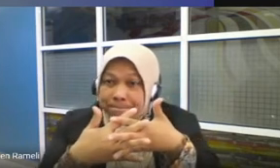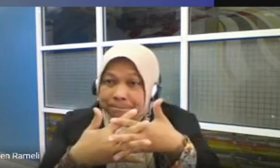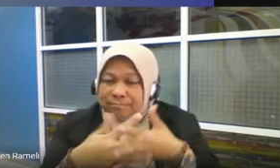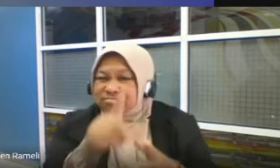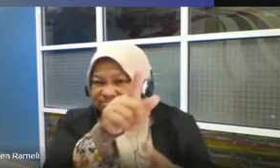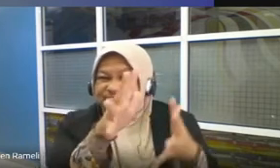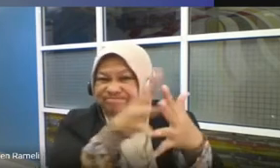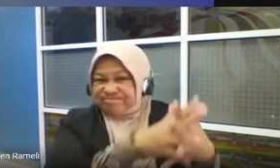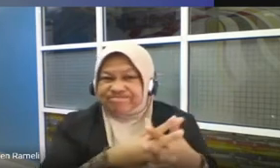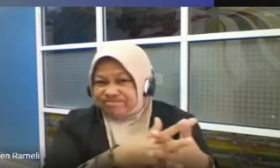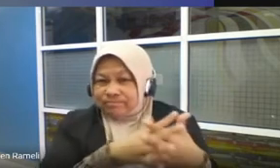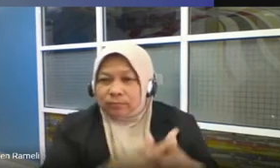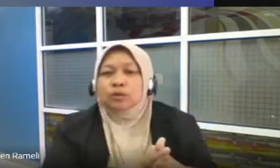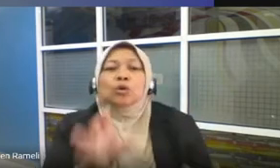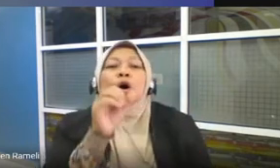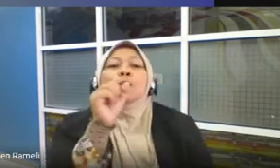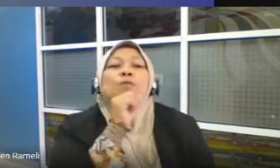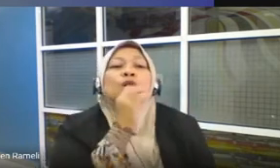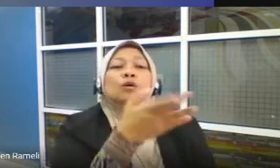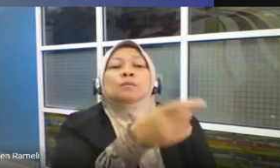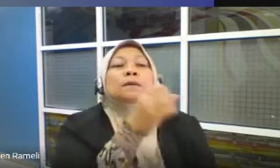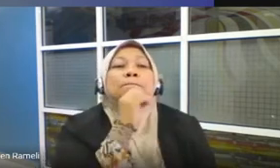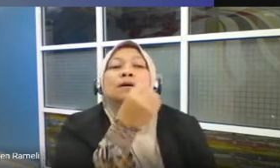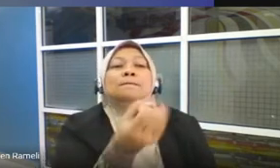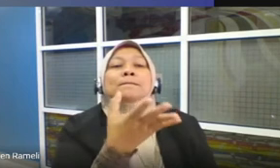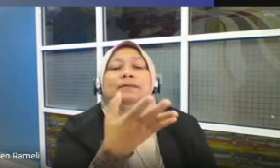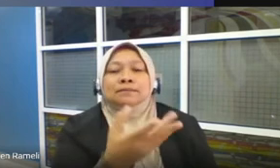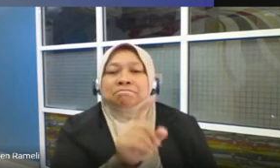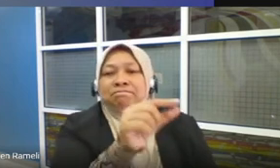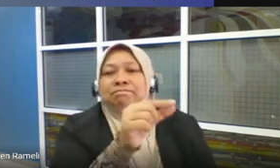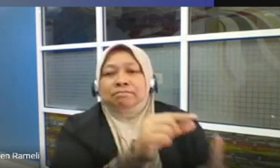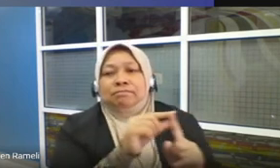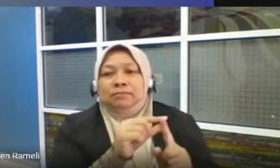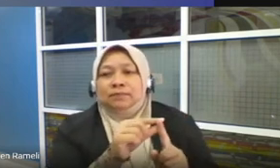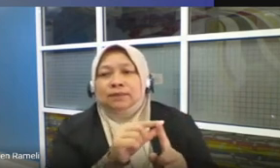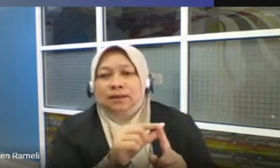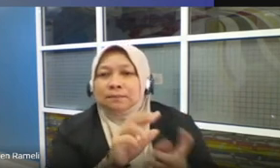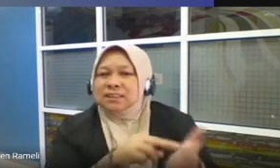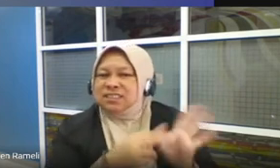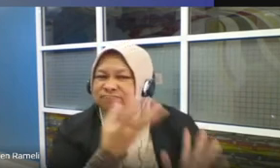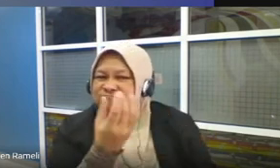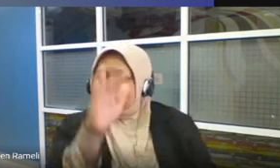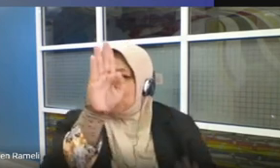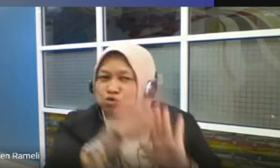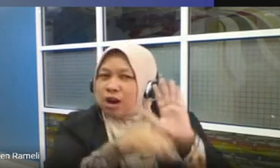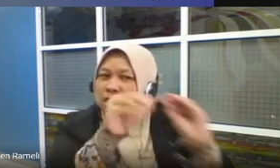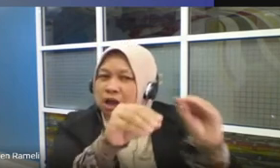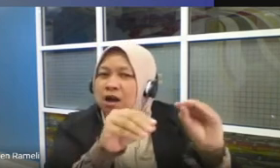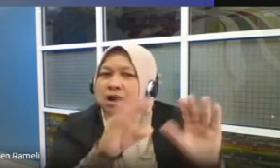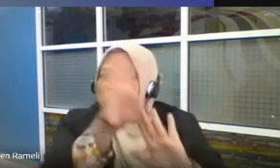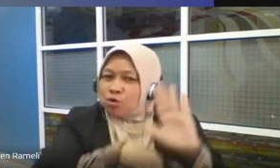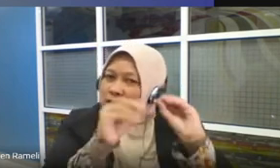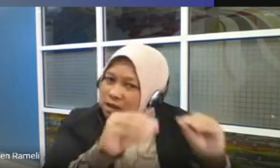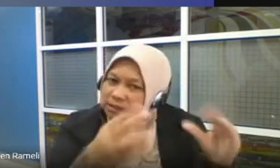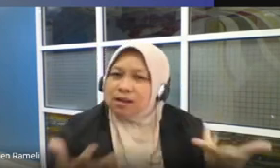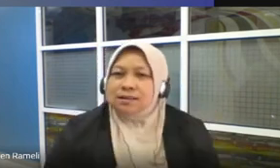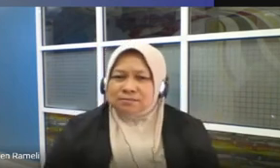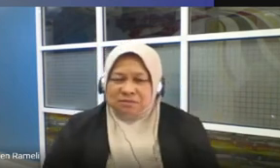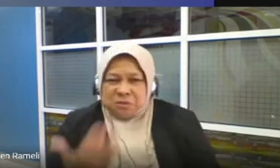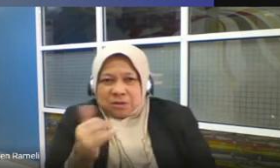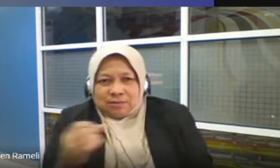mereka kalau kita tanya umur, how old are you, dia panggil sebagai rude ataupun biadab ataupun kurang ajar. Jadi